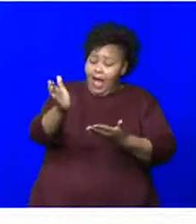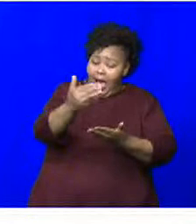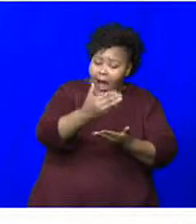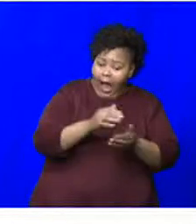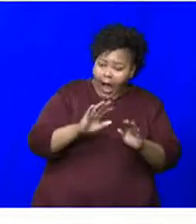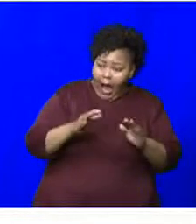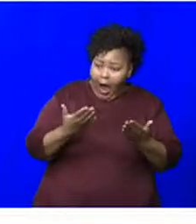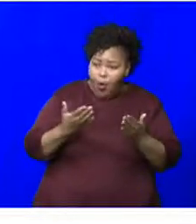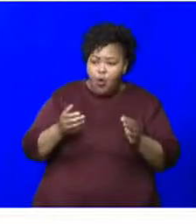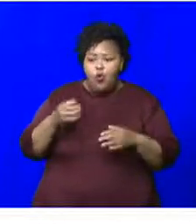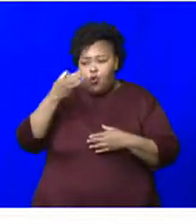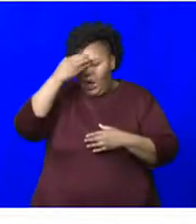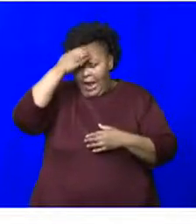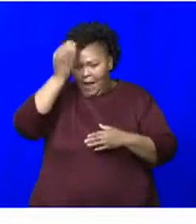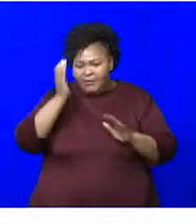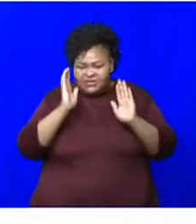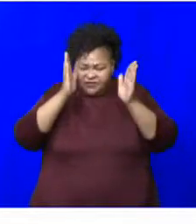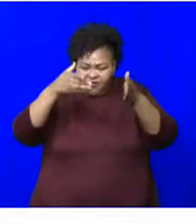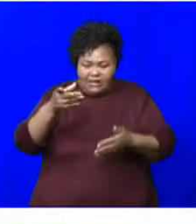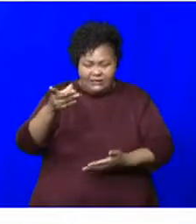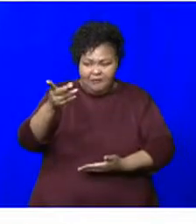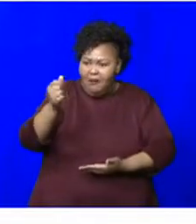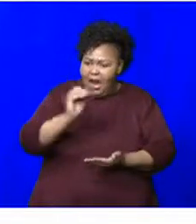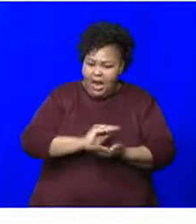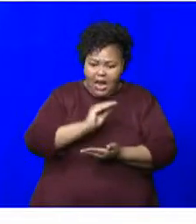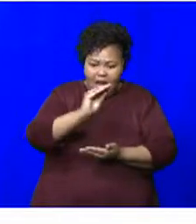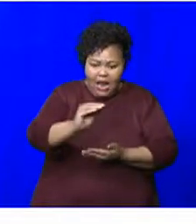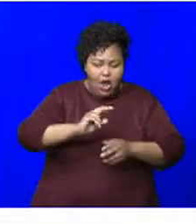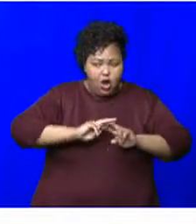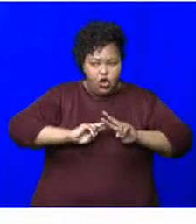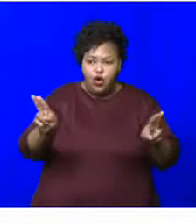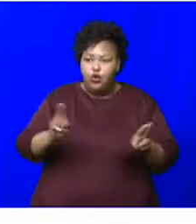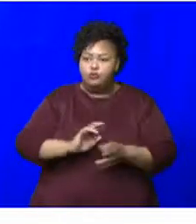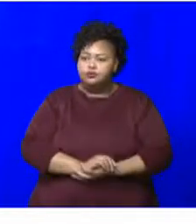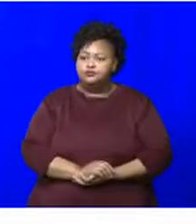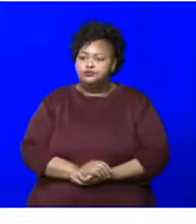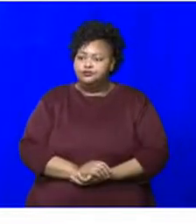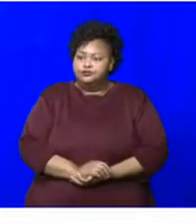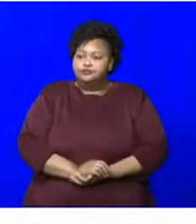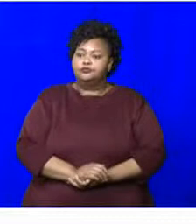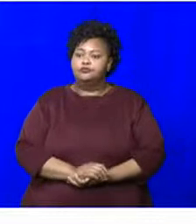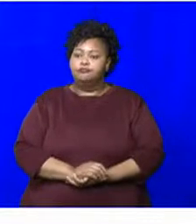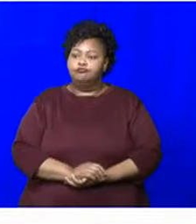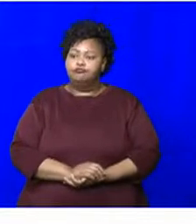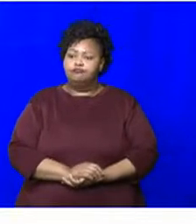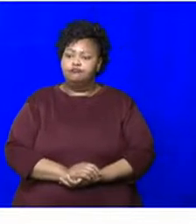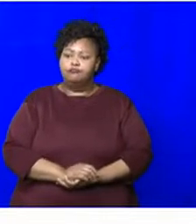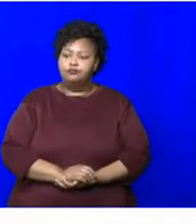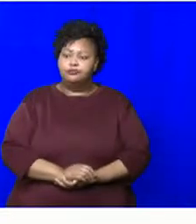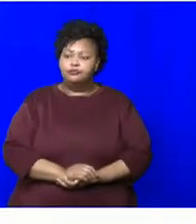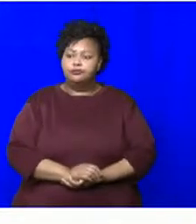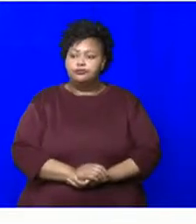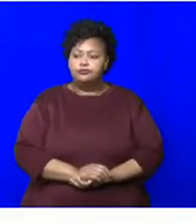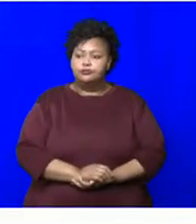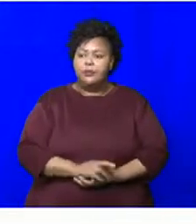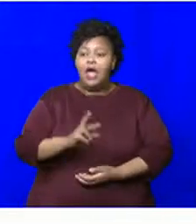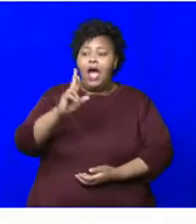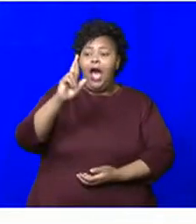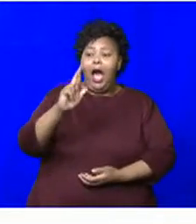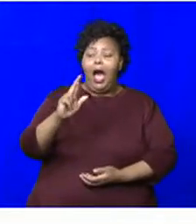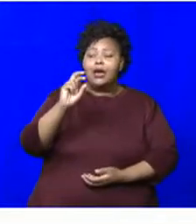kuhulumende ngetimali. Seen as in RSTP, what we have done now, good see,